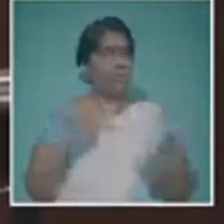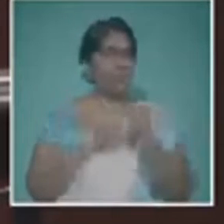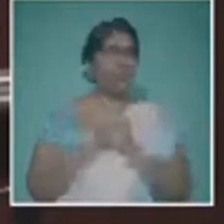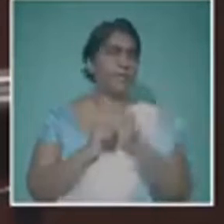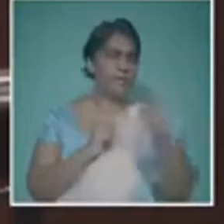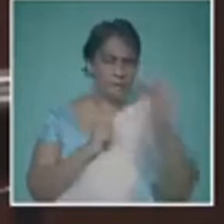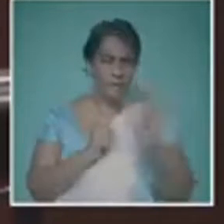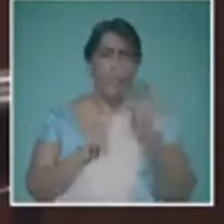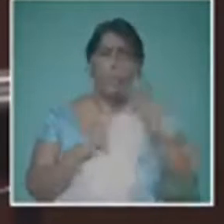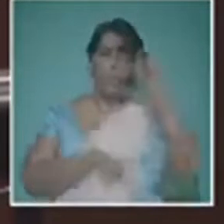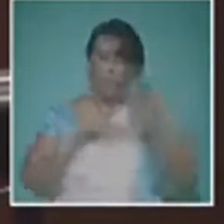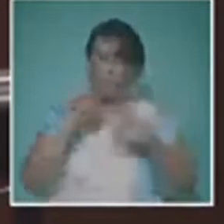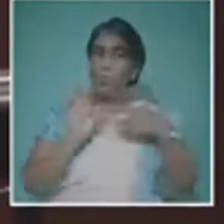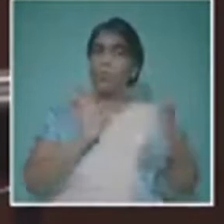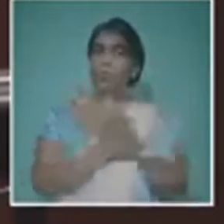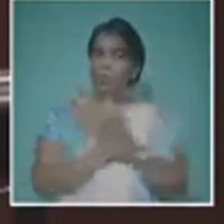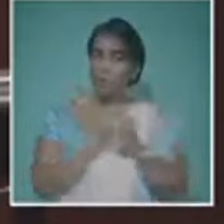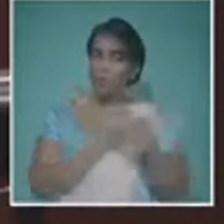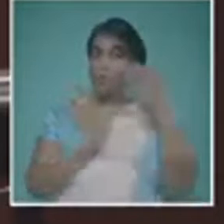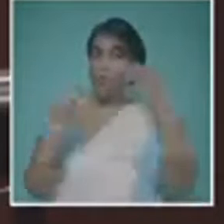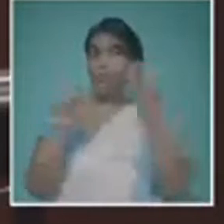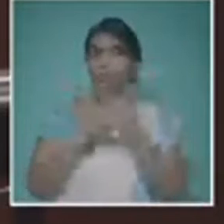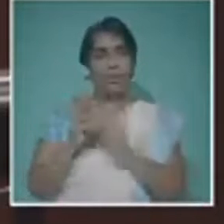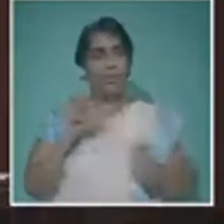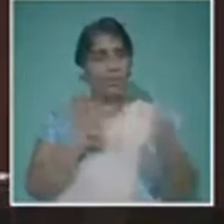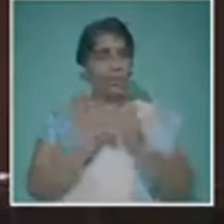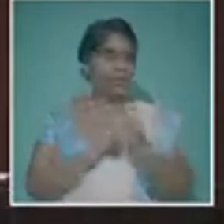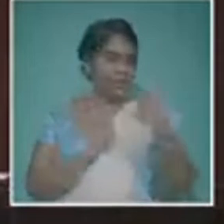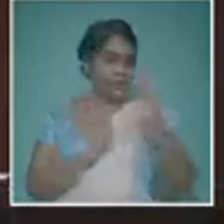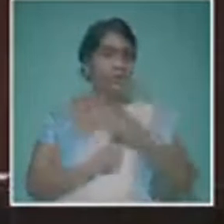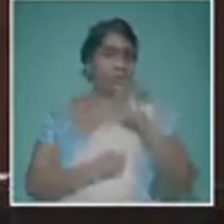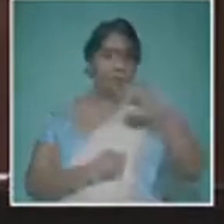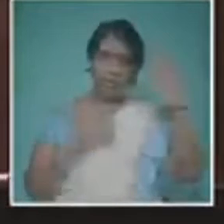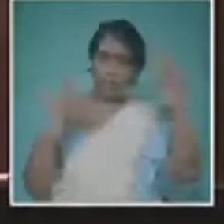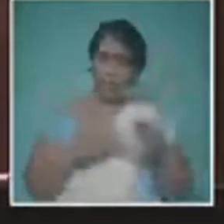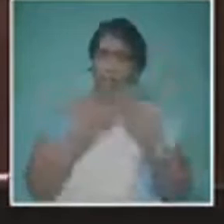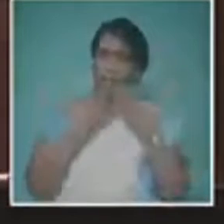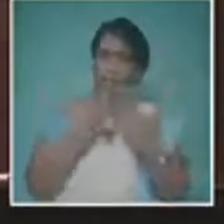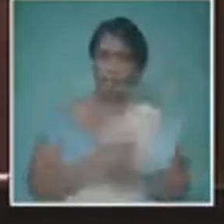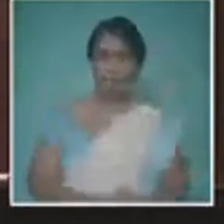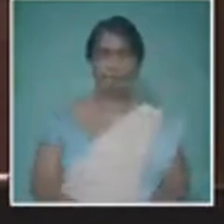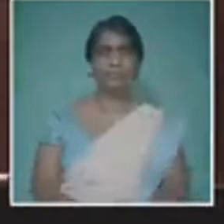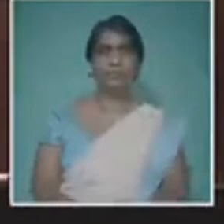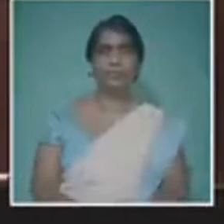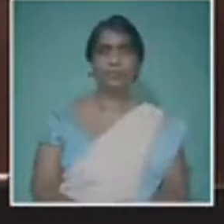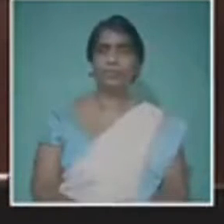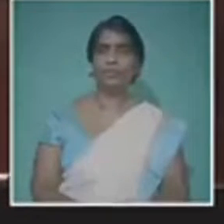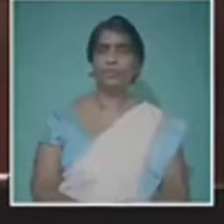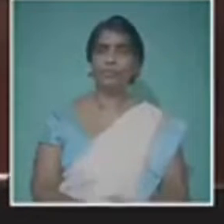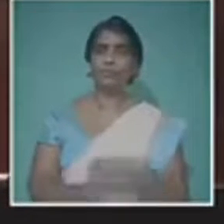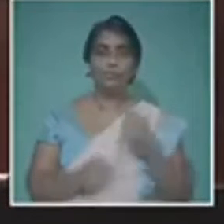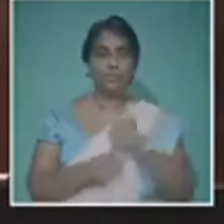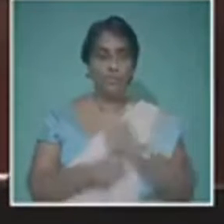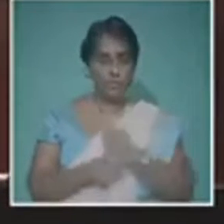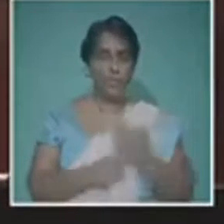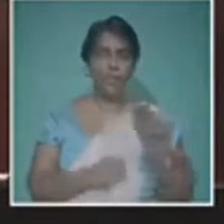இணைந்து நாங்கள் எடுப்போம் என்பதை இந்த சபையிலே கூறி நிறைவு செய்கின்றேன். நன்றி. தேங்க்யூ. கரு காமின் லோக்குகி